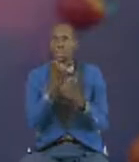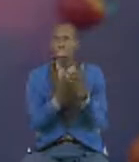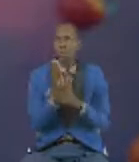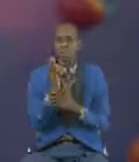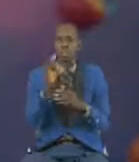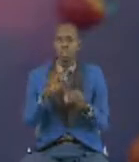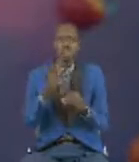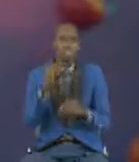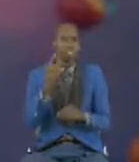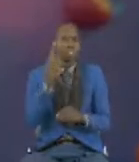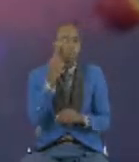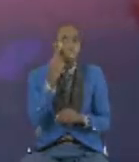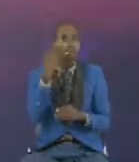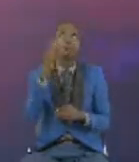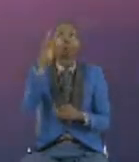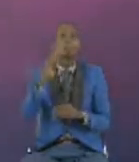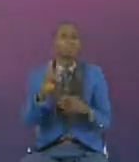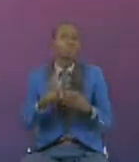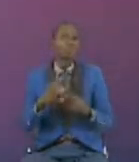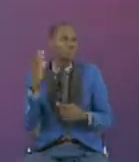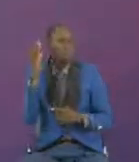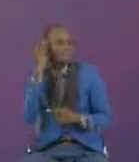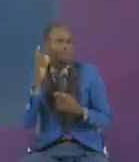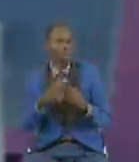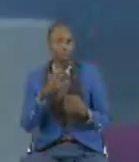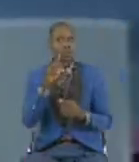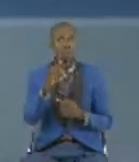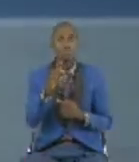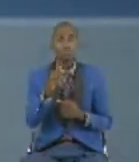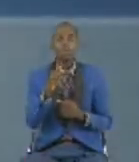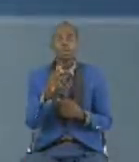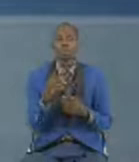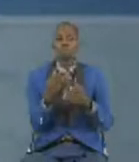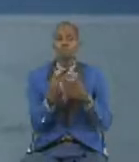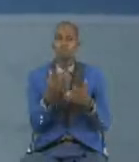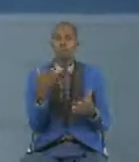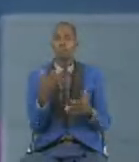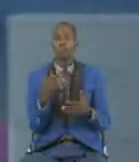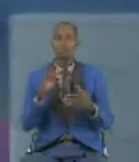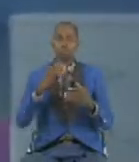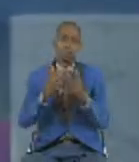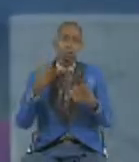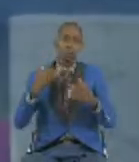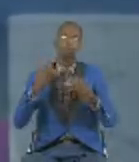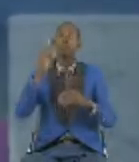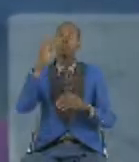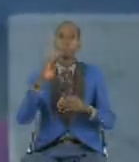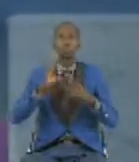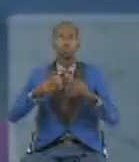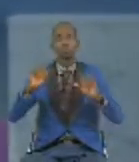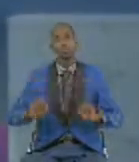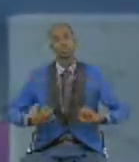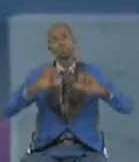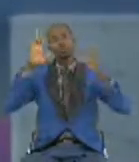de vous obéir plutôt qu'à Dieu, de courber devant vous, de fléchir devant vous, de nous soumettre à vous, si